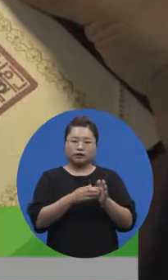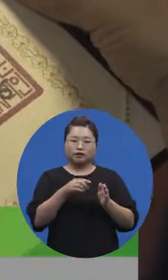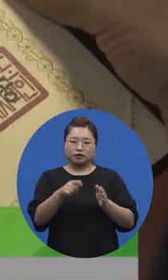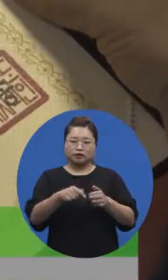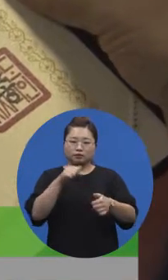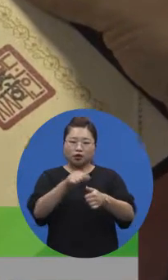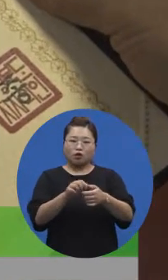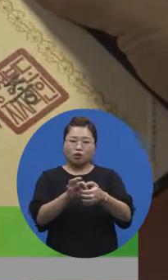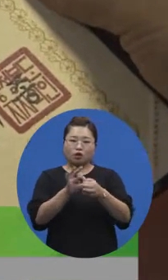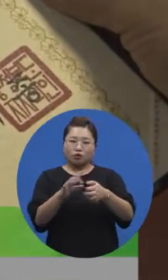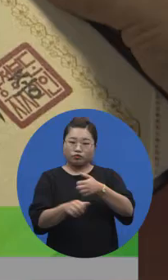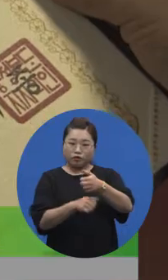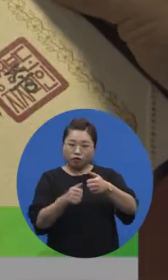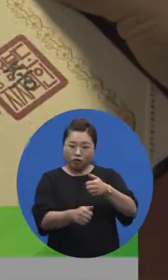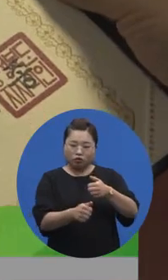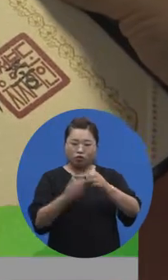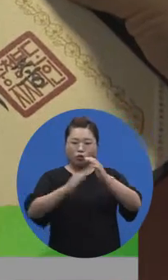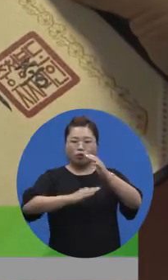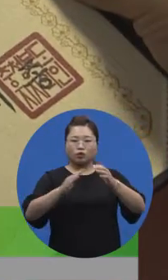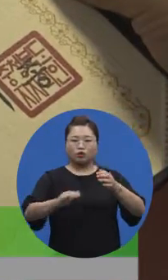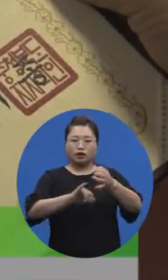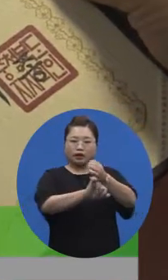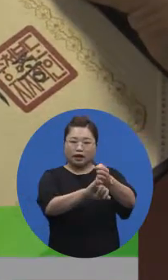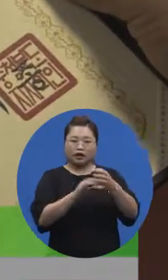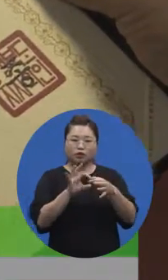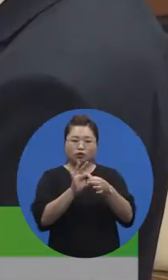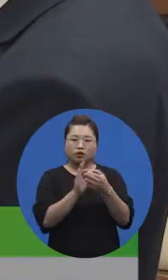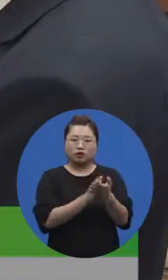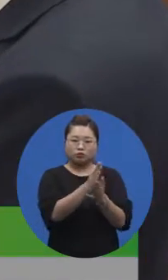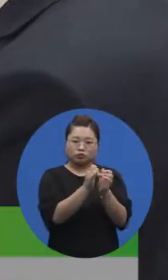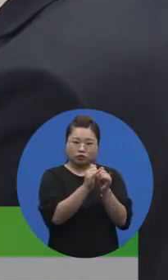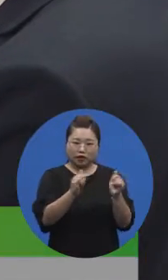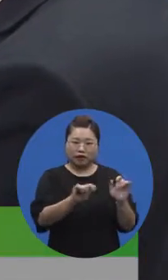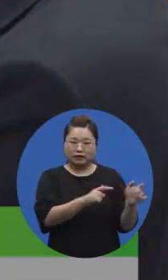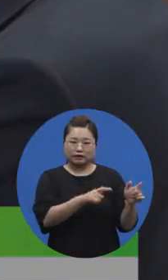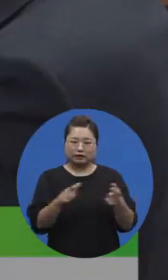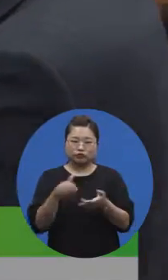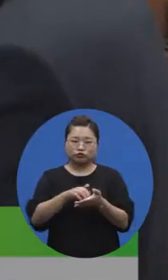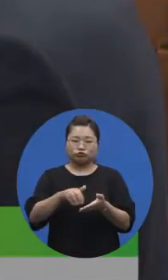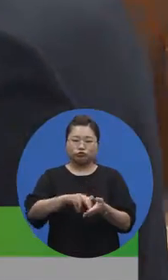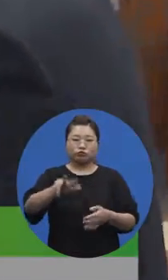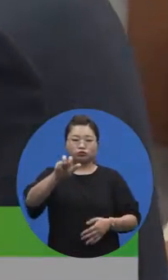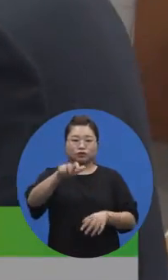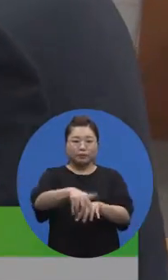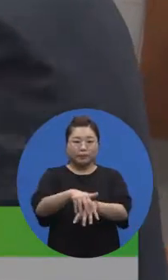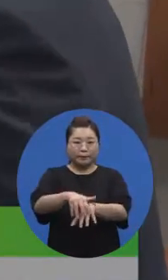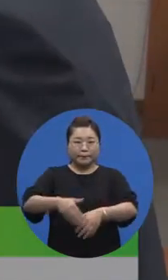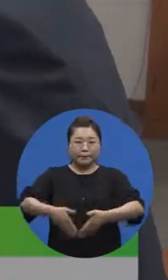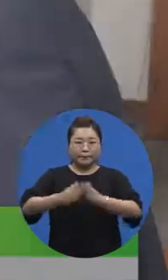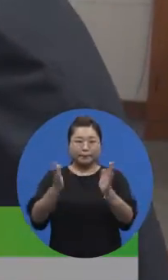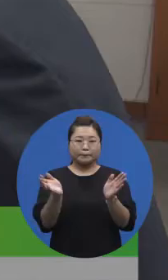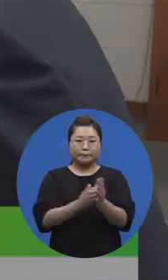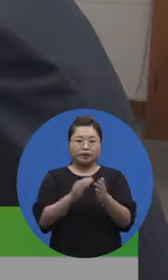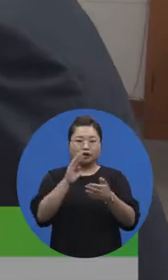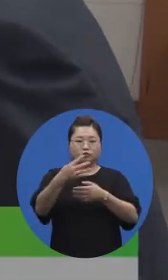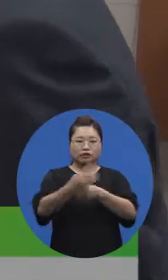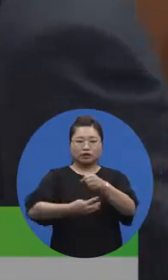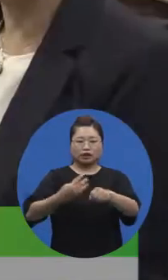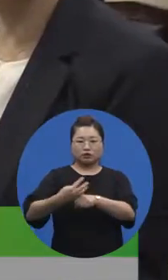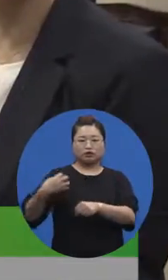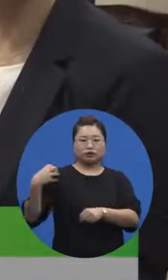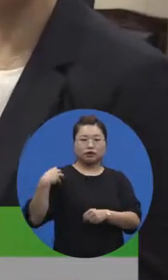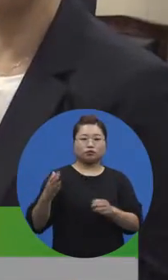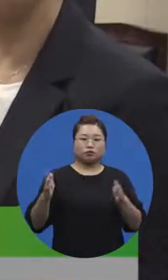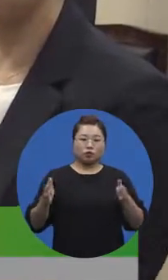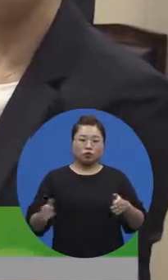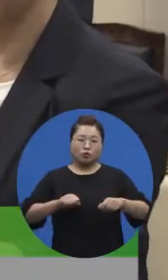도지사 공약사업평가자문위원은 공약 관련 전문가 등 25명으로 구성해 앞으로 4년간 도지사 임기